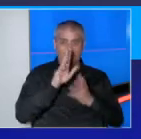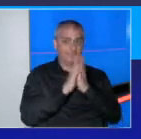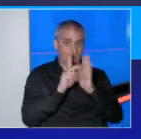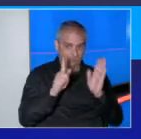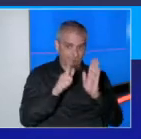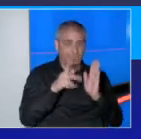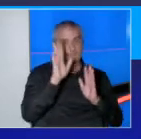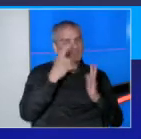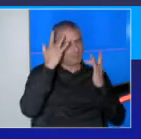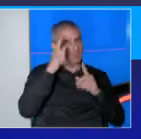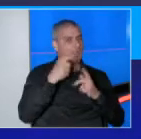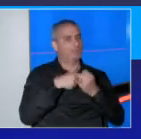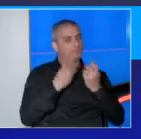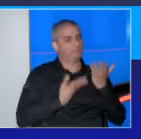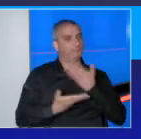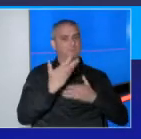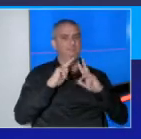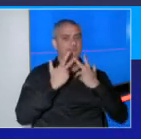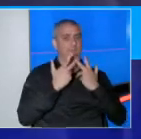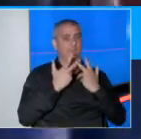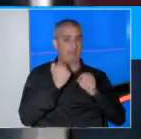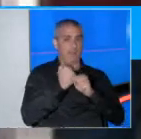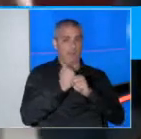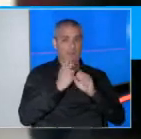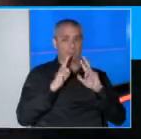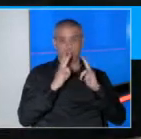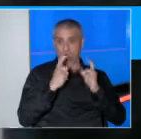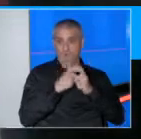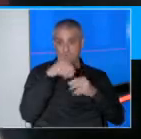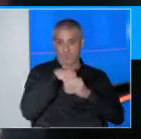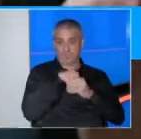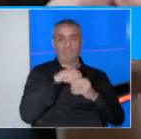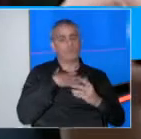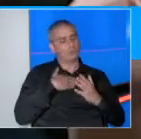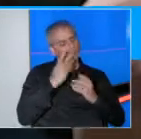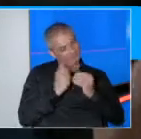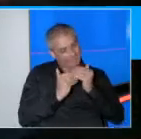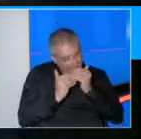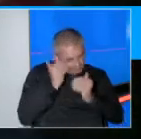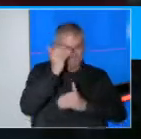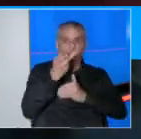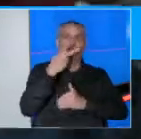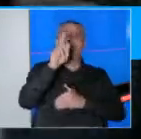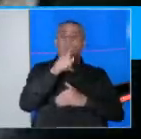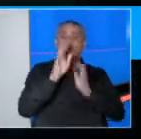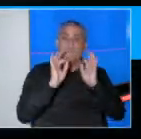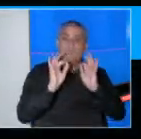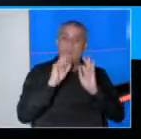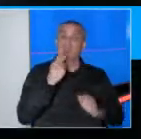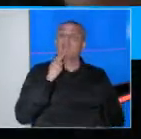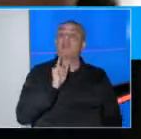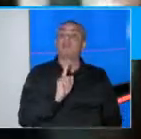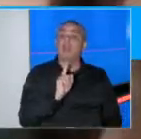2015-2017, גם היא דאגה לשתף את הציבור בפעילות בסיעה עצמה, אבל היום אנחנו מחליטים לקחת את זה צעד אחד קדימה, ובאמת גם